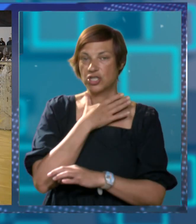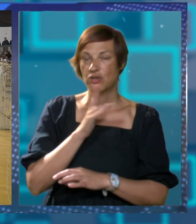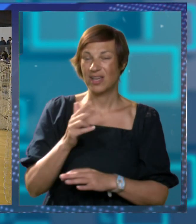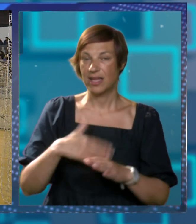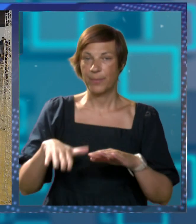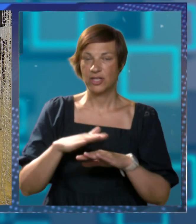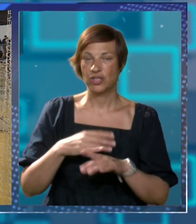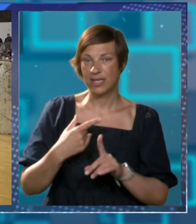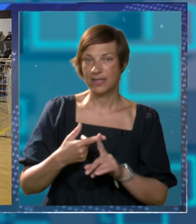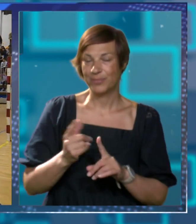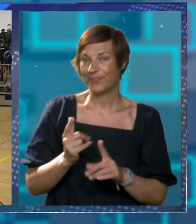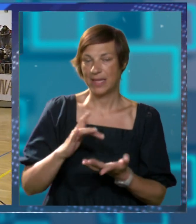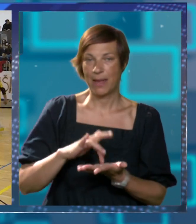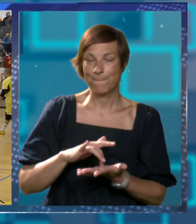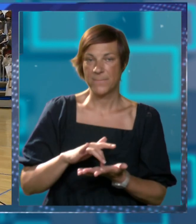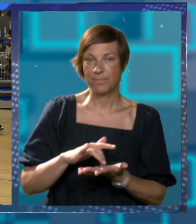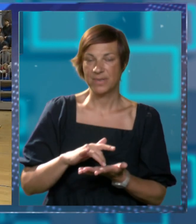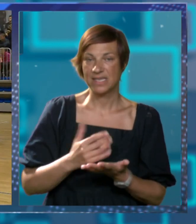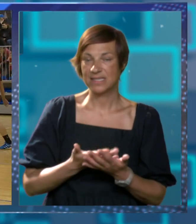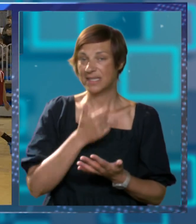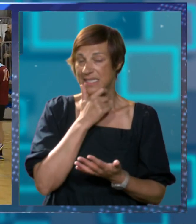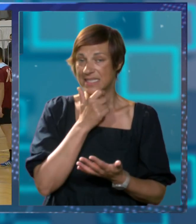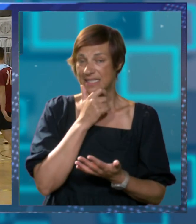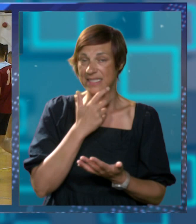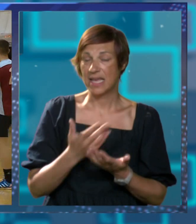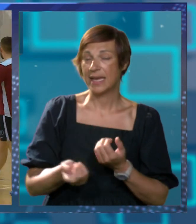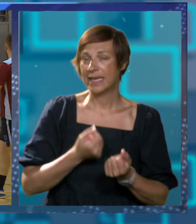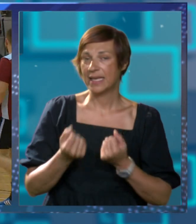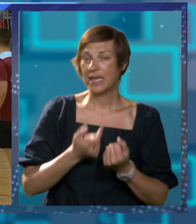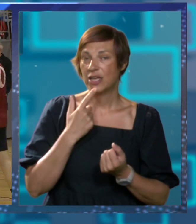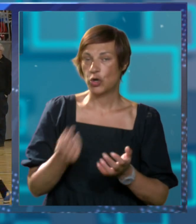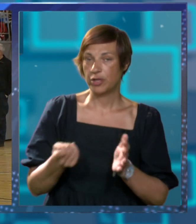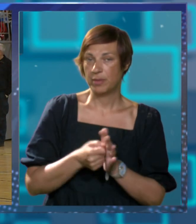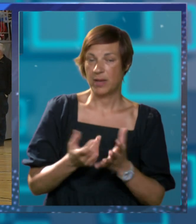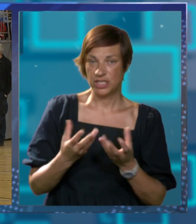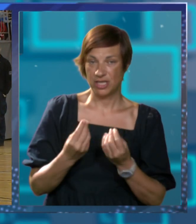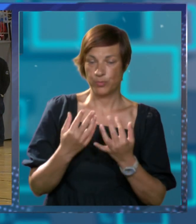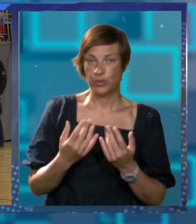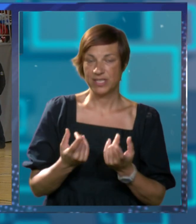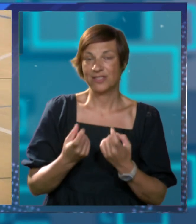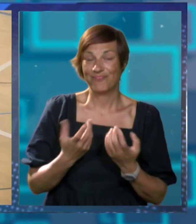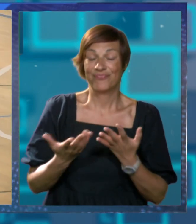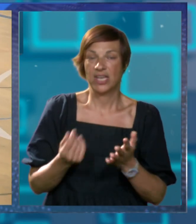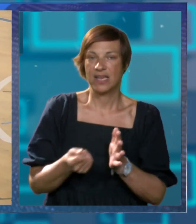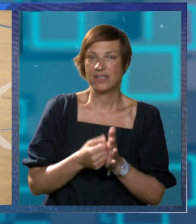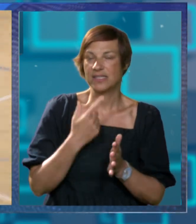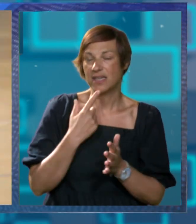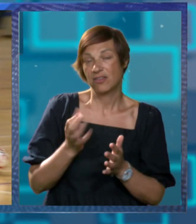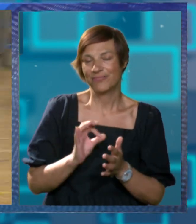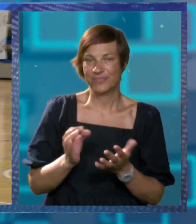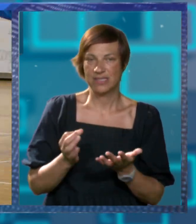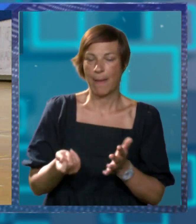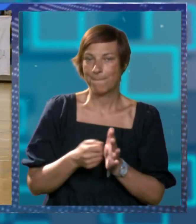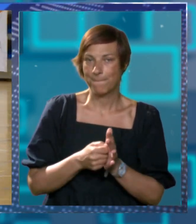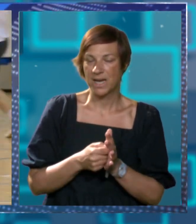škola nema dodatne prihode, jer nema mjesta ni za ove veterane, ni za rekreativce koji bi plaćali pun iznos. Ali to je neka cijena koja se isplati.